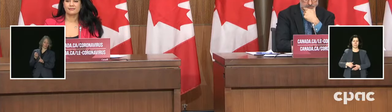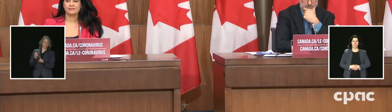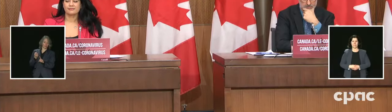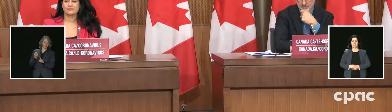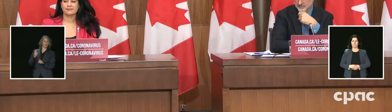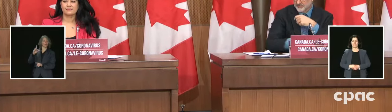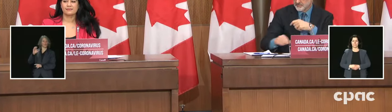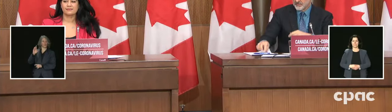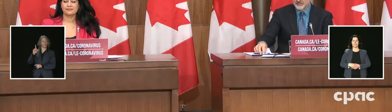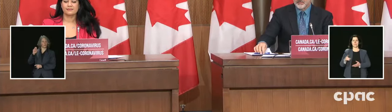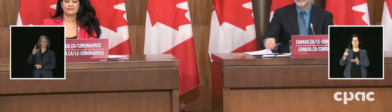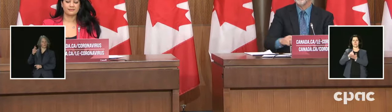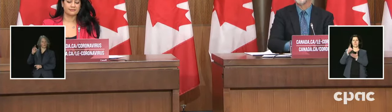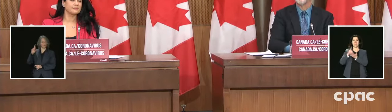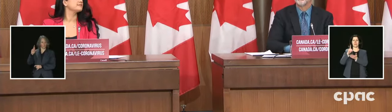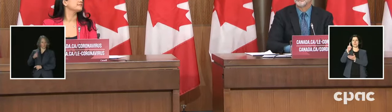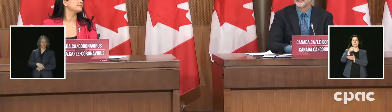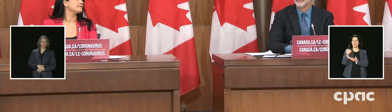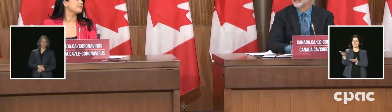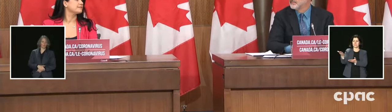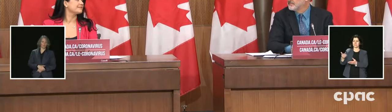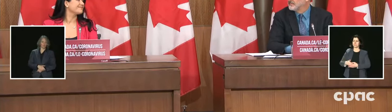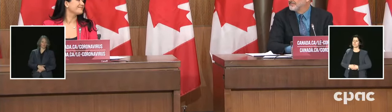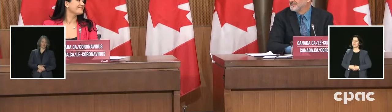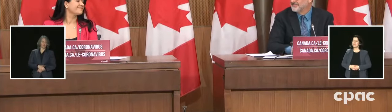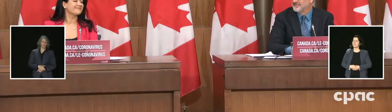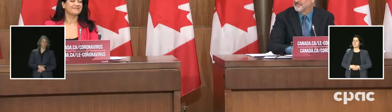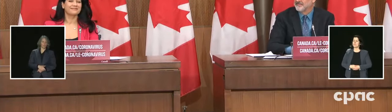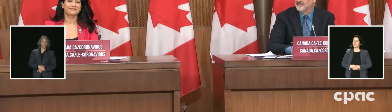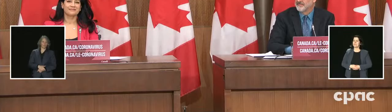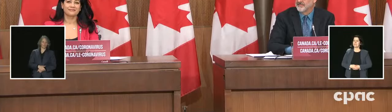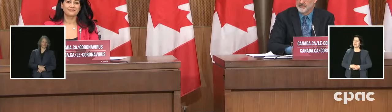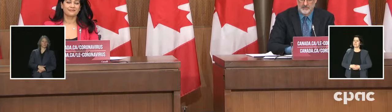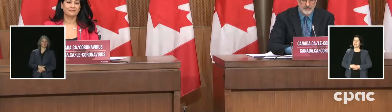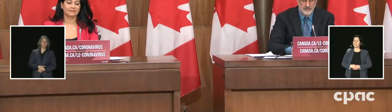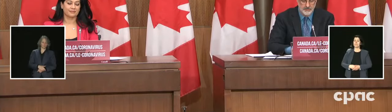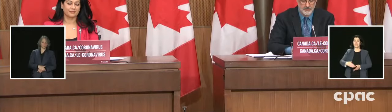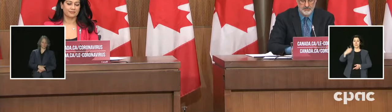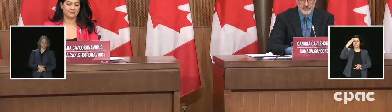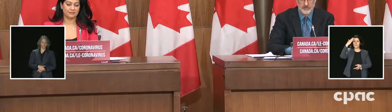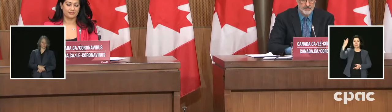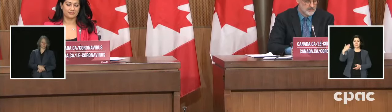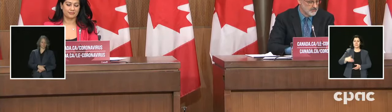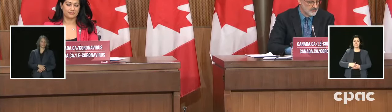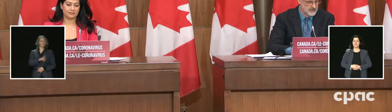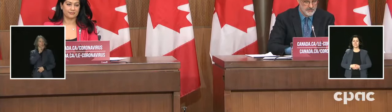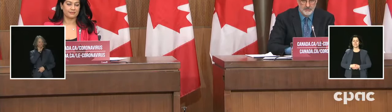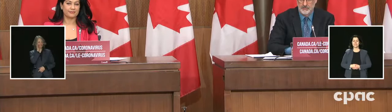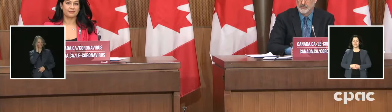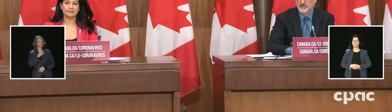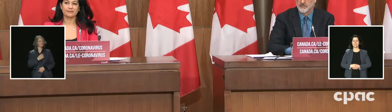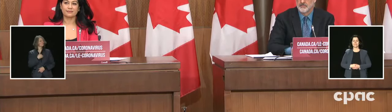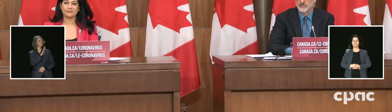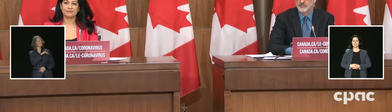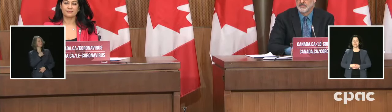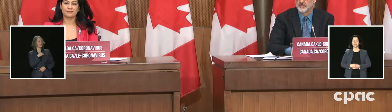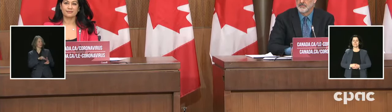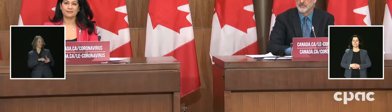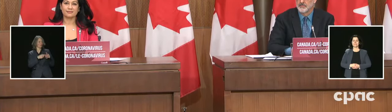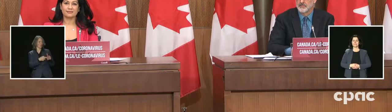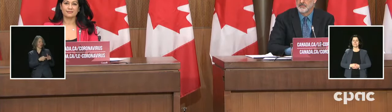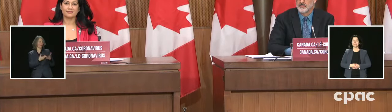Vastel, Le Devoir. Your line is open. À vous la parole. Oui, bonjour. Je vais commencer par une question peut-être un peu plate, mais